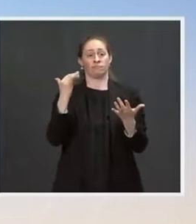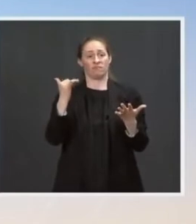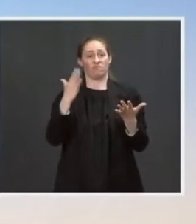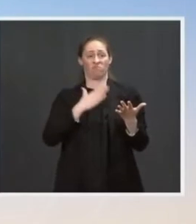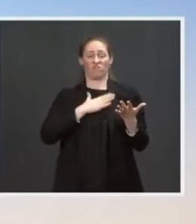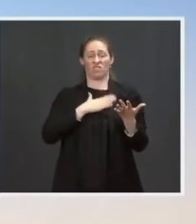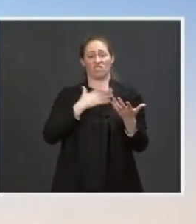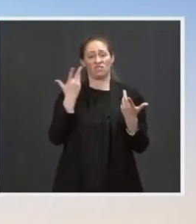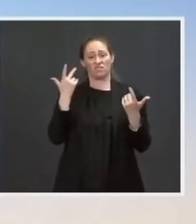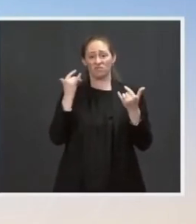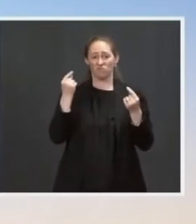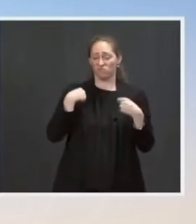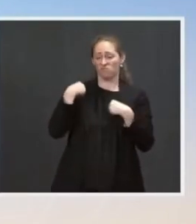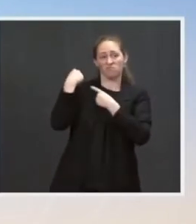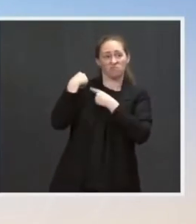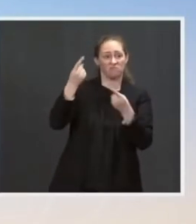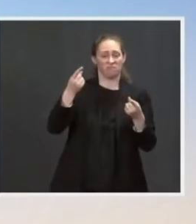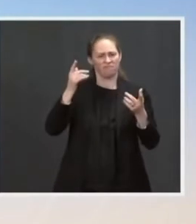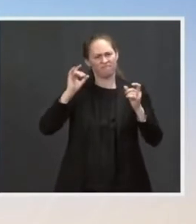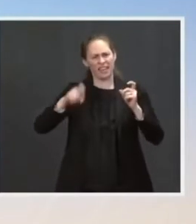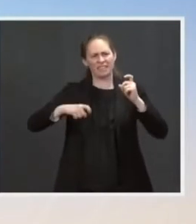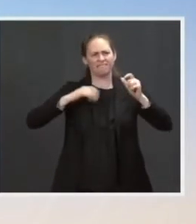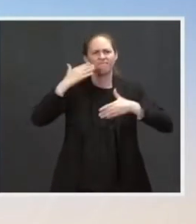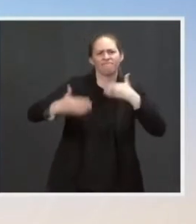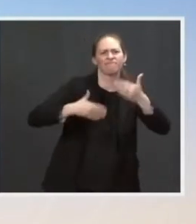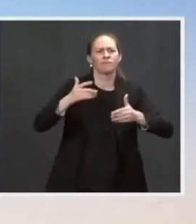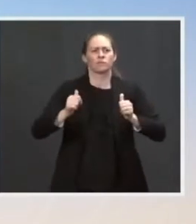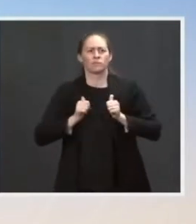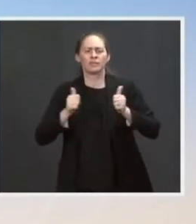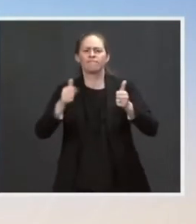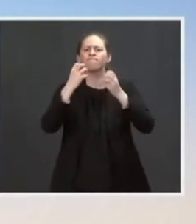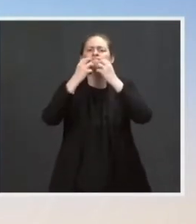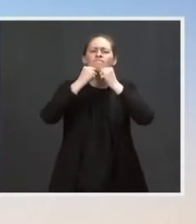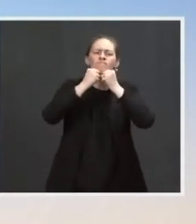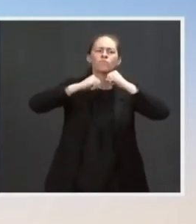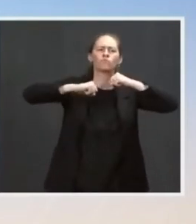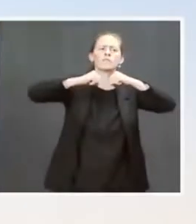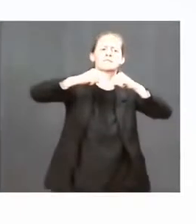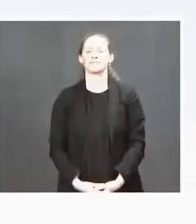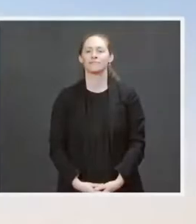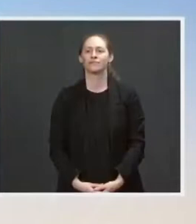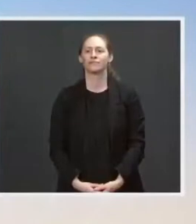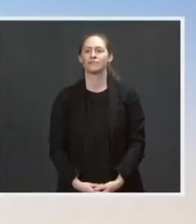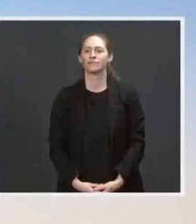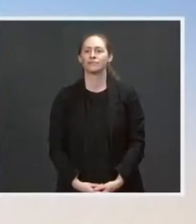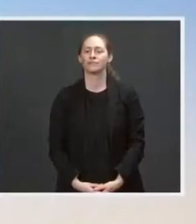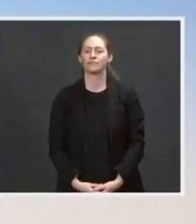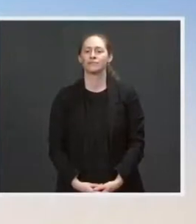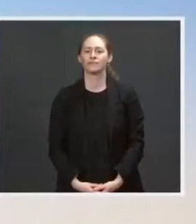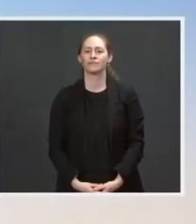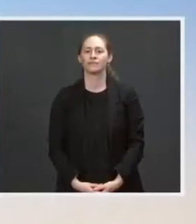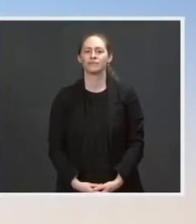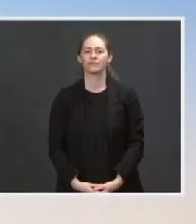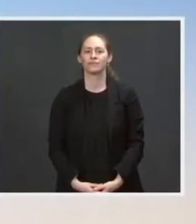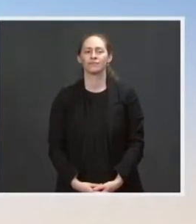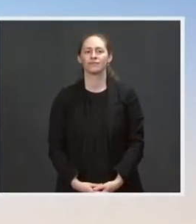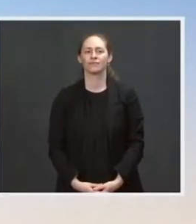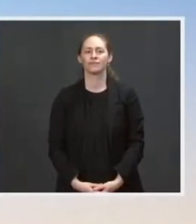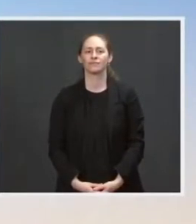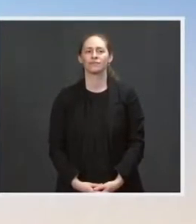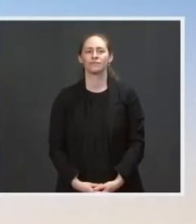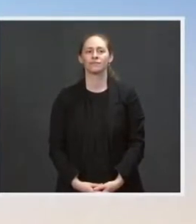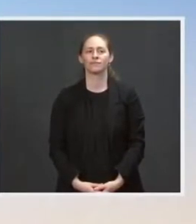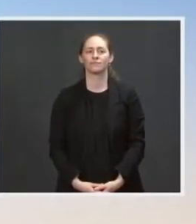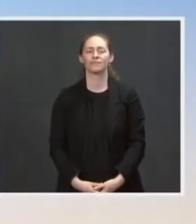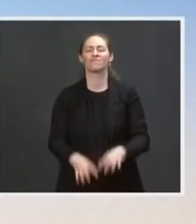possible to protect American workers and businesses from unfair Chinese practices. Handelsminister Gina Raimondo säger att